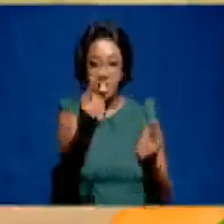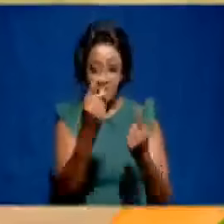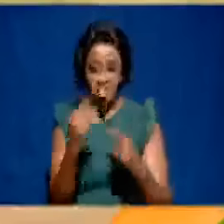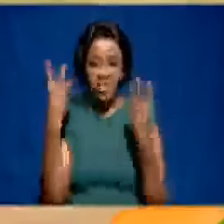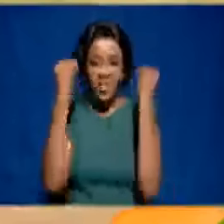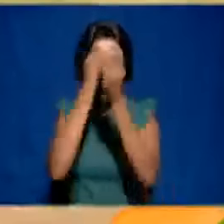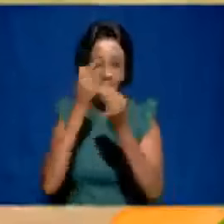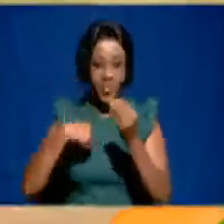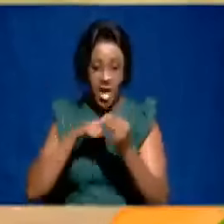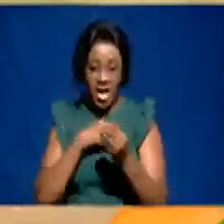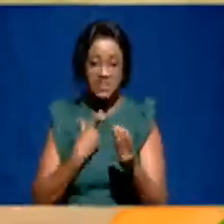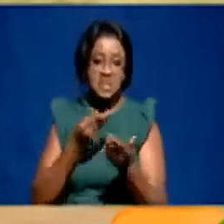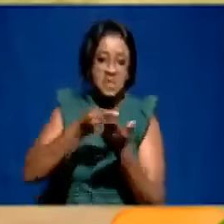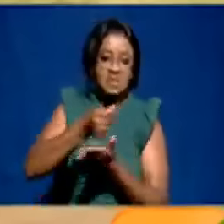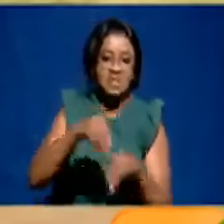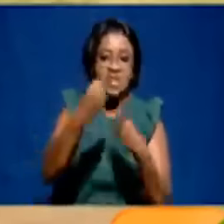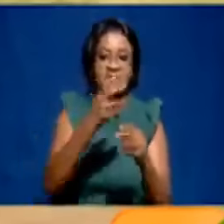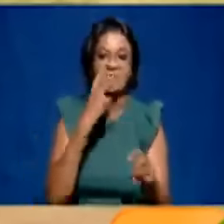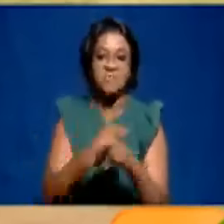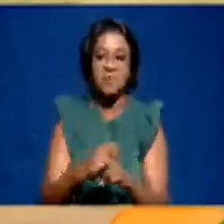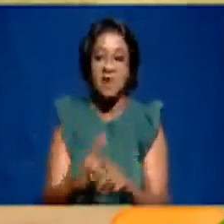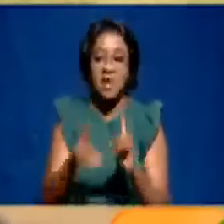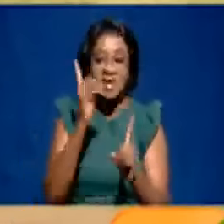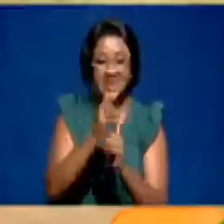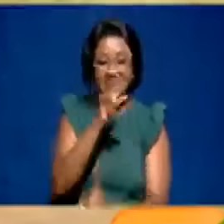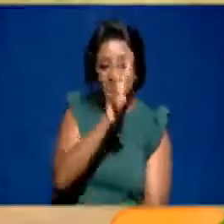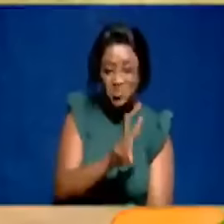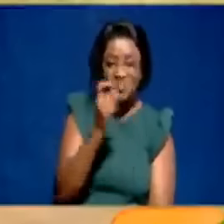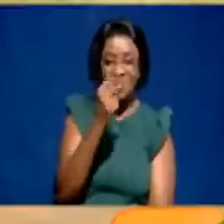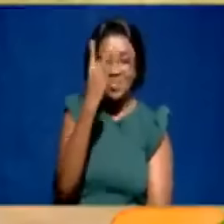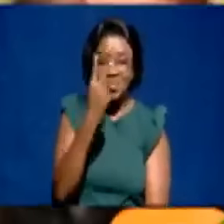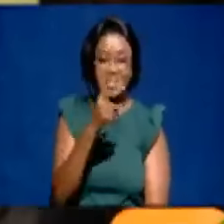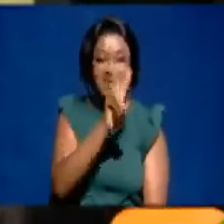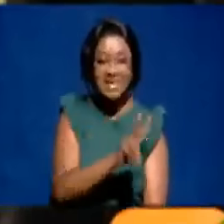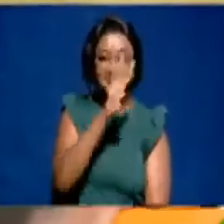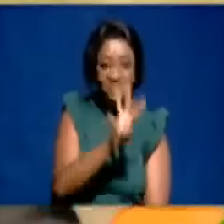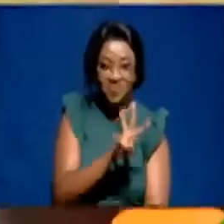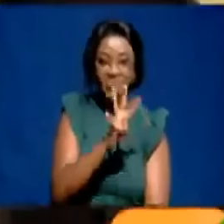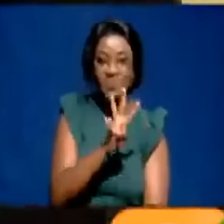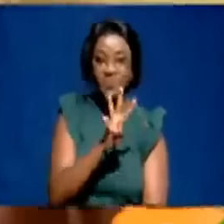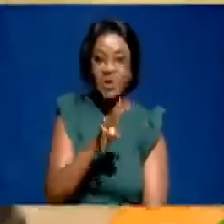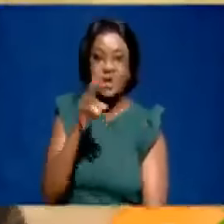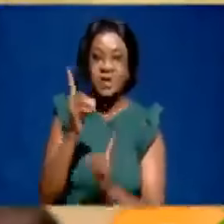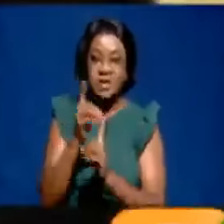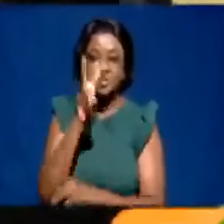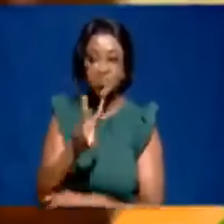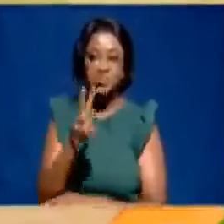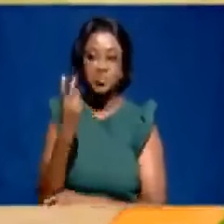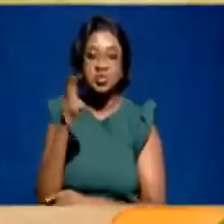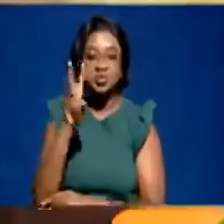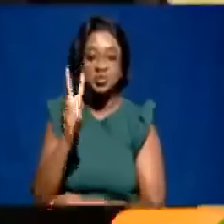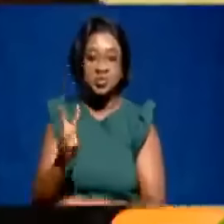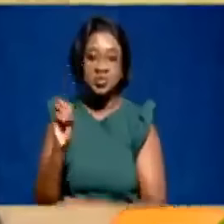shamba. Tereine mwesu wa pili 2020, hii ya kapus, pali metronion home, watoto naishi, wachuku